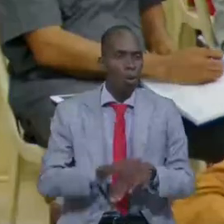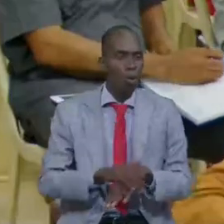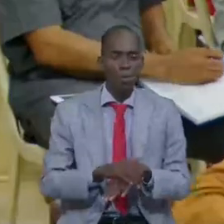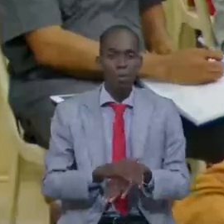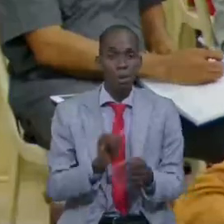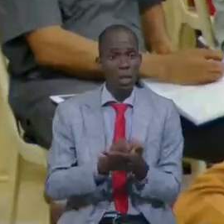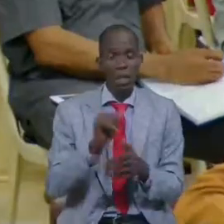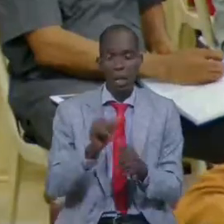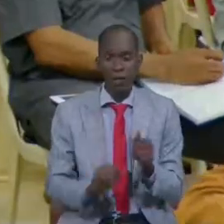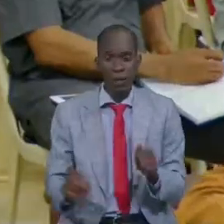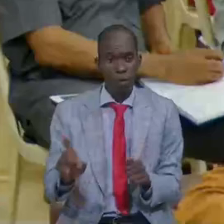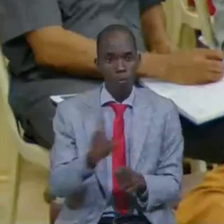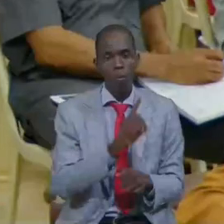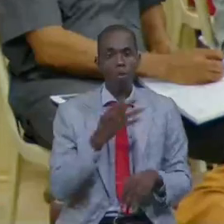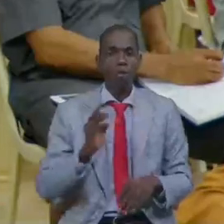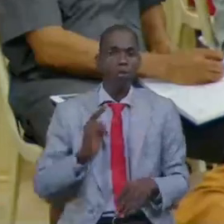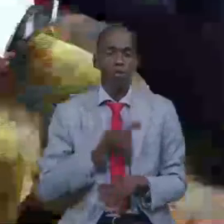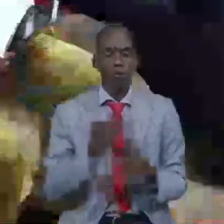pour chacun de nous,